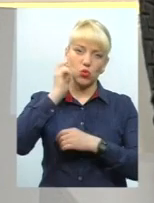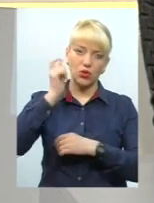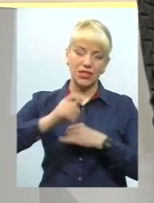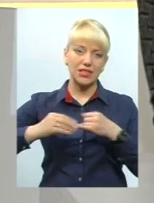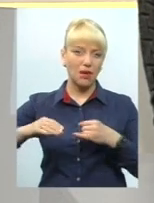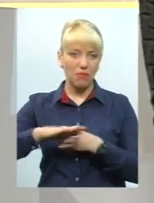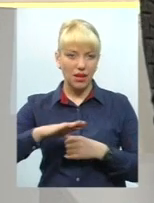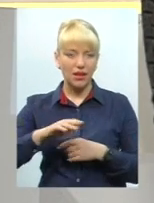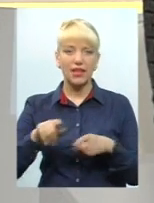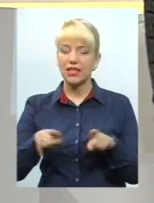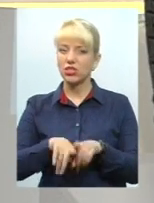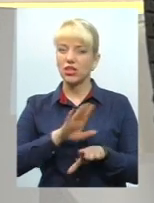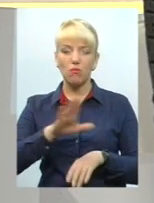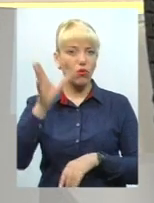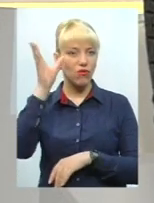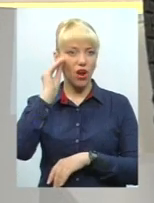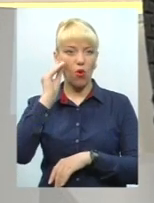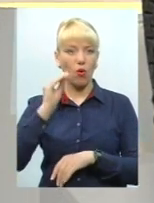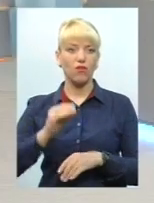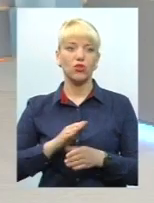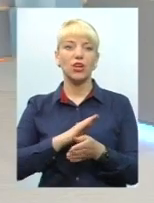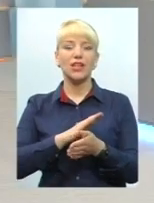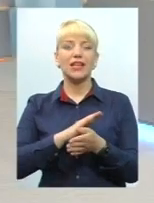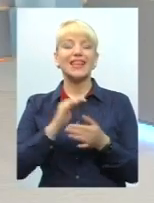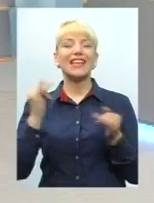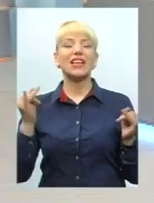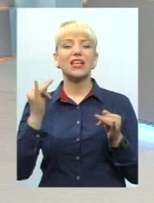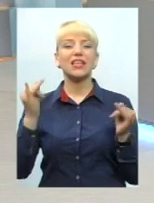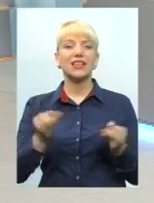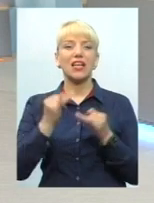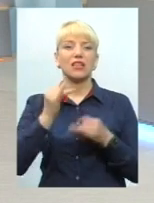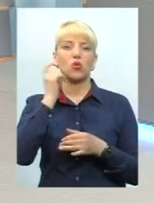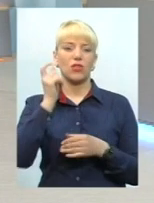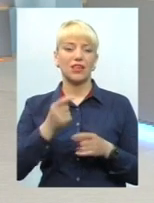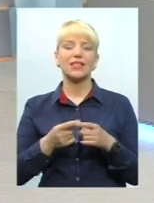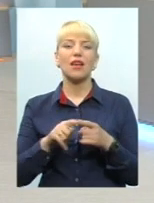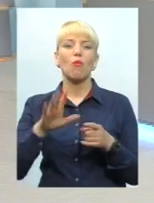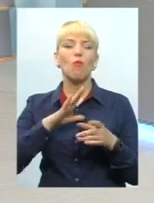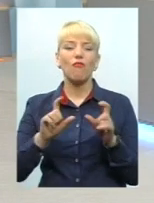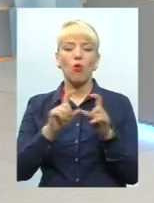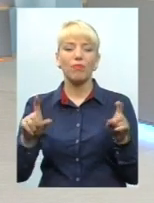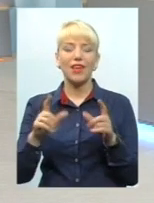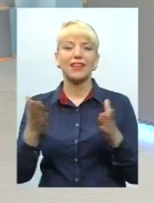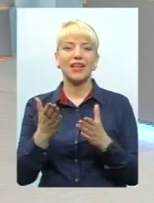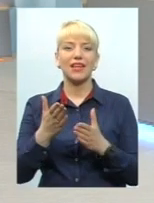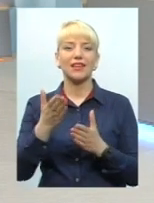теж не було враховано абсолютно українського інтересу. Ніде. Вона була об'єкт, який ділили,